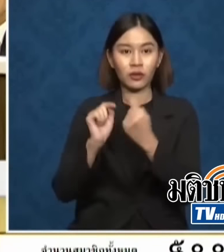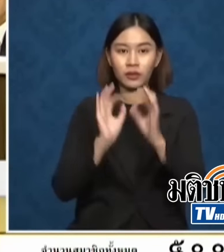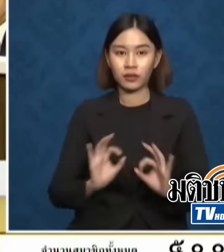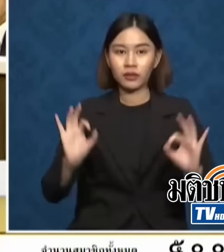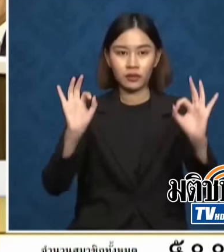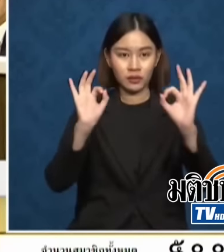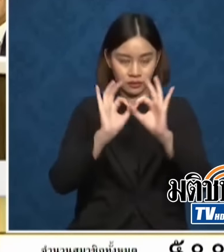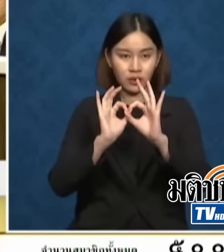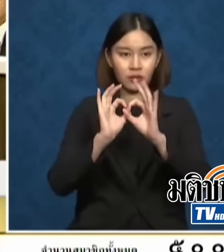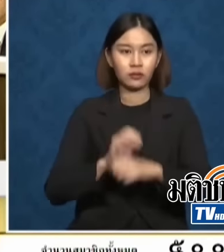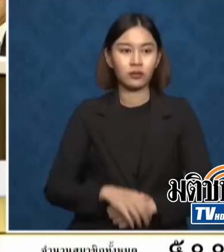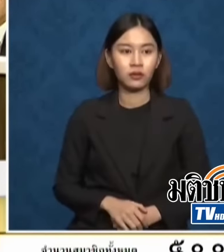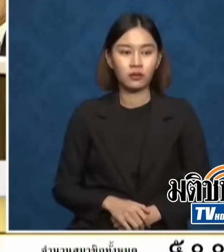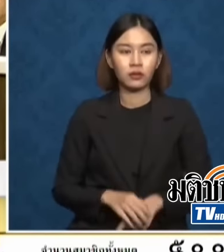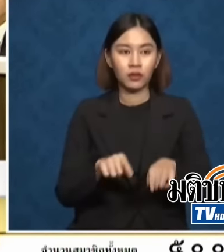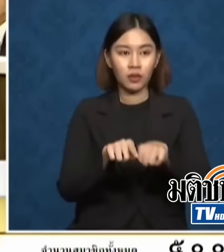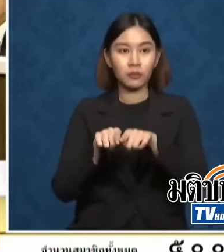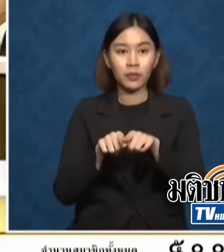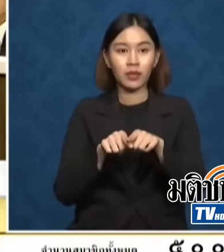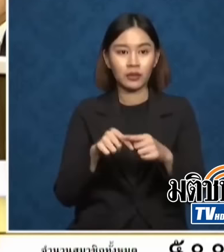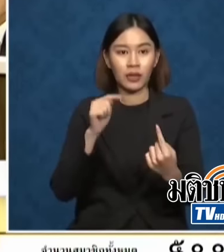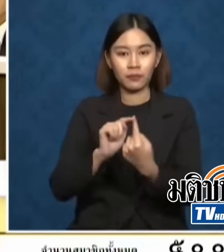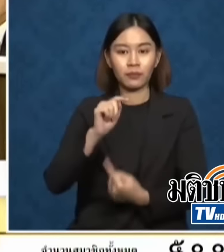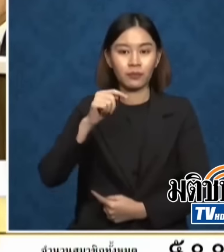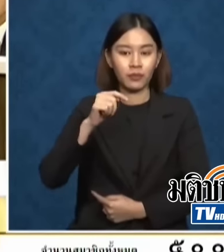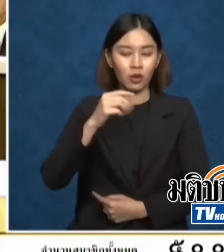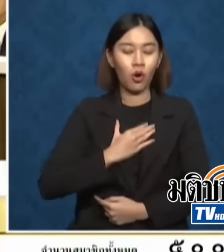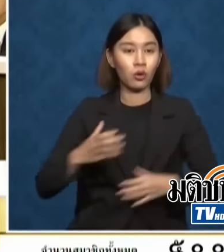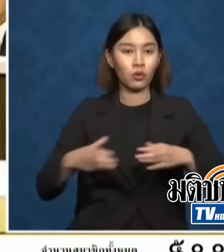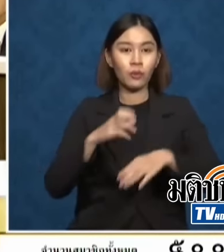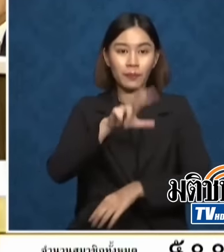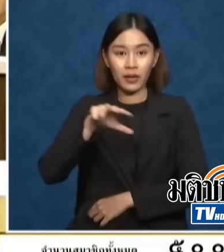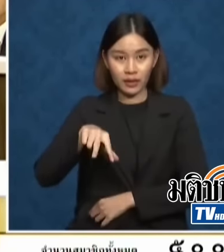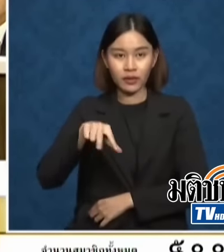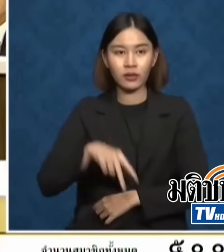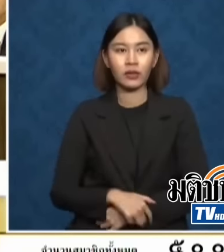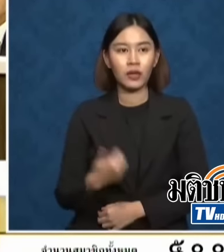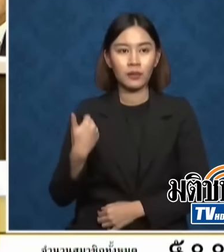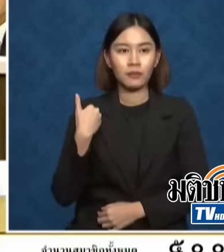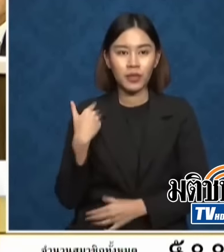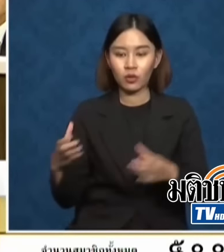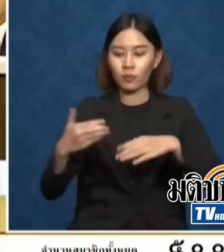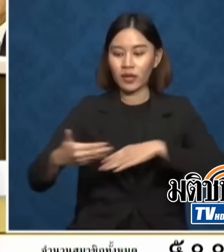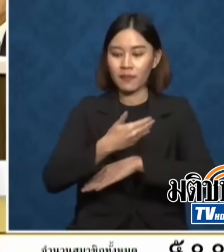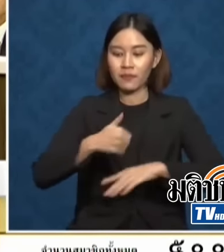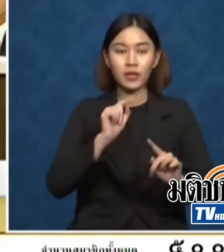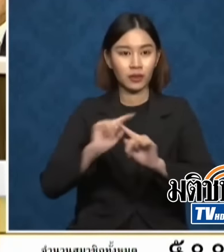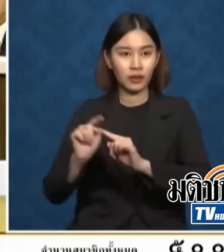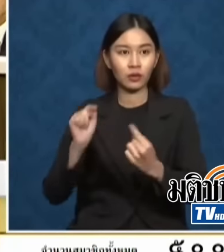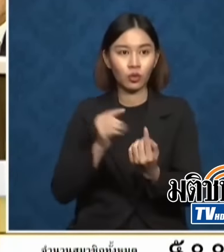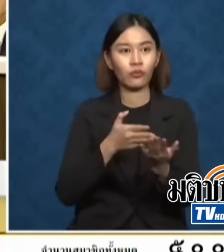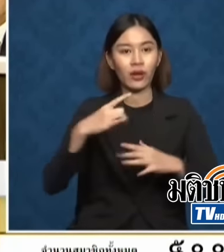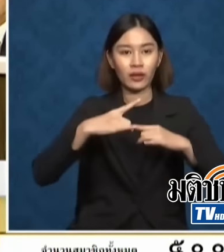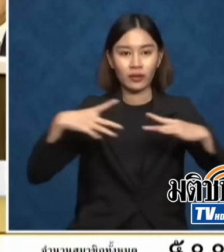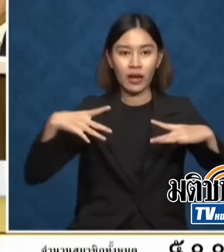คัญที่ตรงกับร่างของพรรคเพื่อไทยความจริงรวมทั้งอีกหลายพรรครวมทั้งพรรคฝ่ายค้